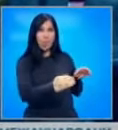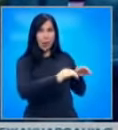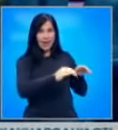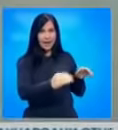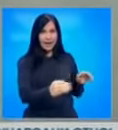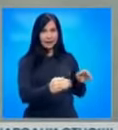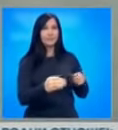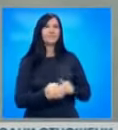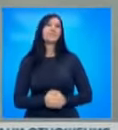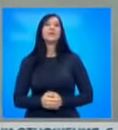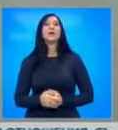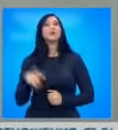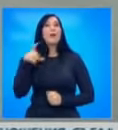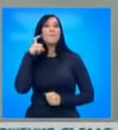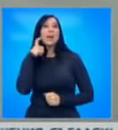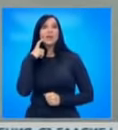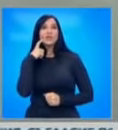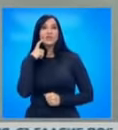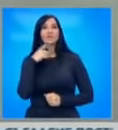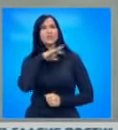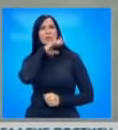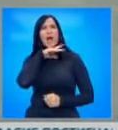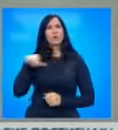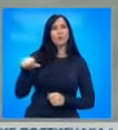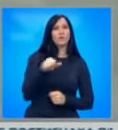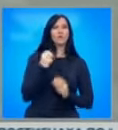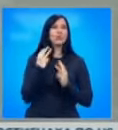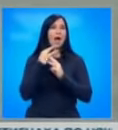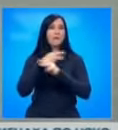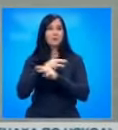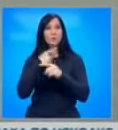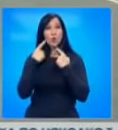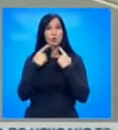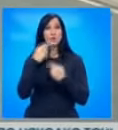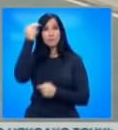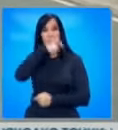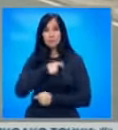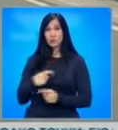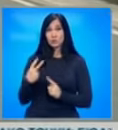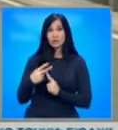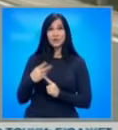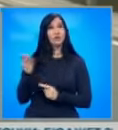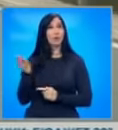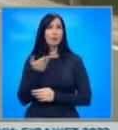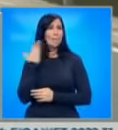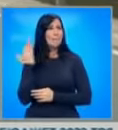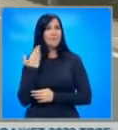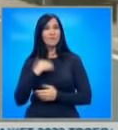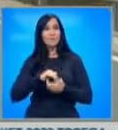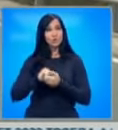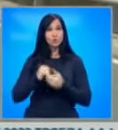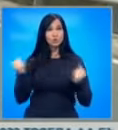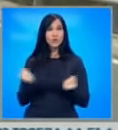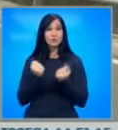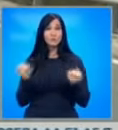в двата края. Стоян Беличев от старото ръководство на автомагистрали коментира за БНТ, че докато той е бил в дружеството, дейностите